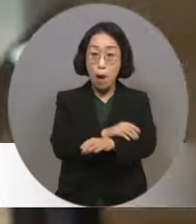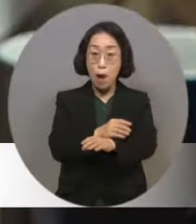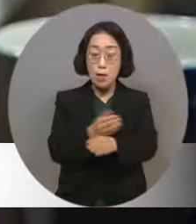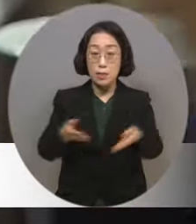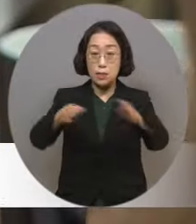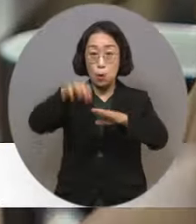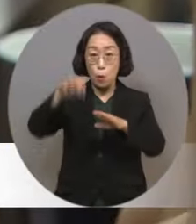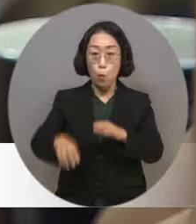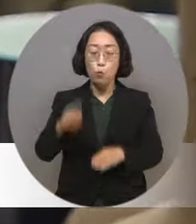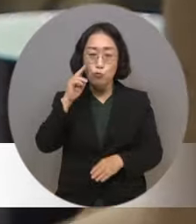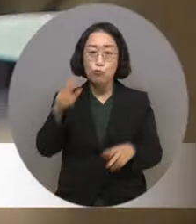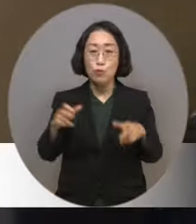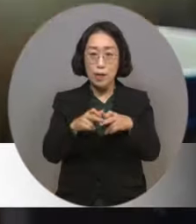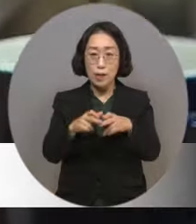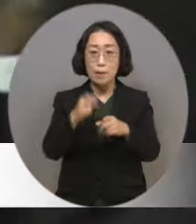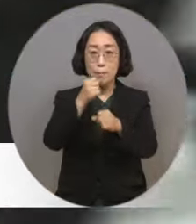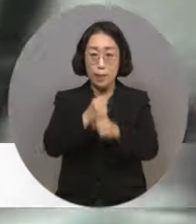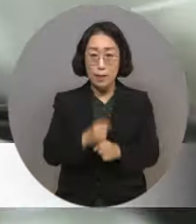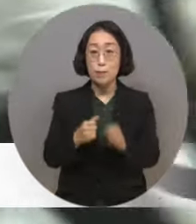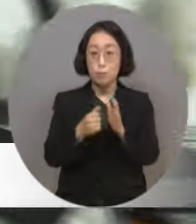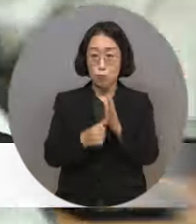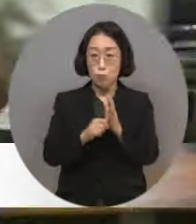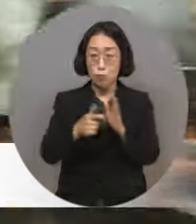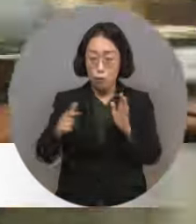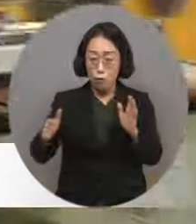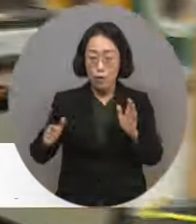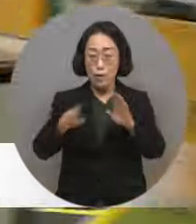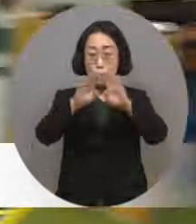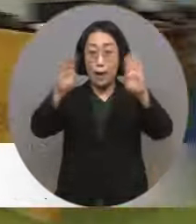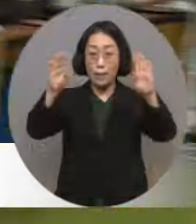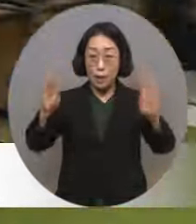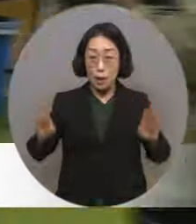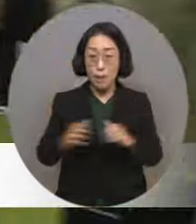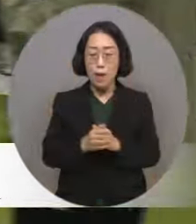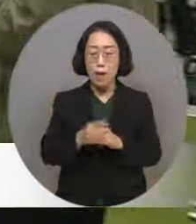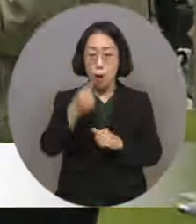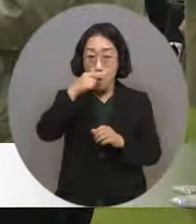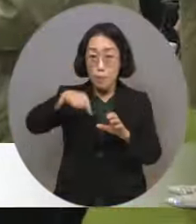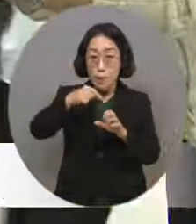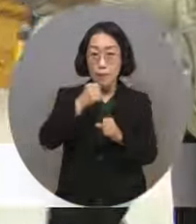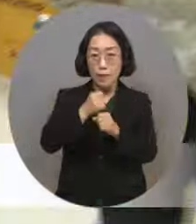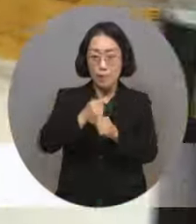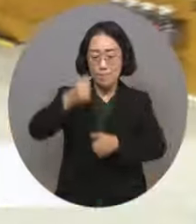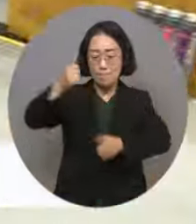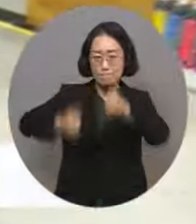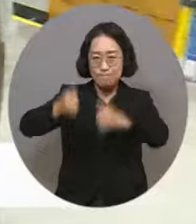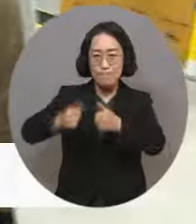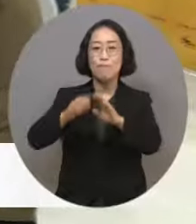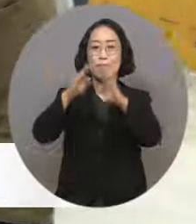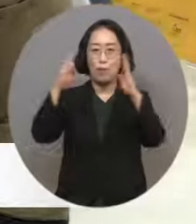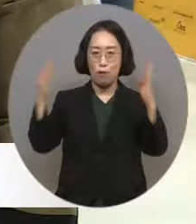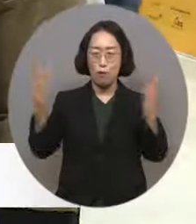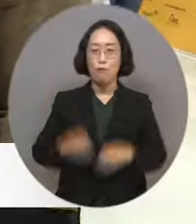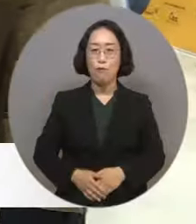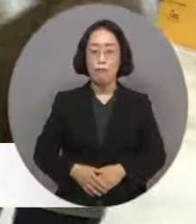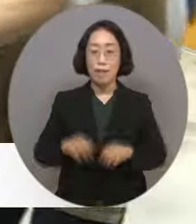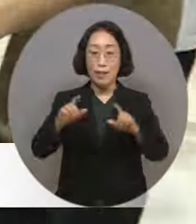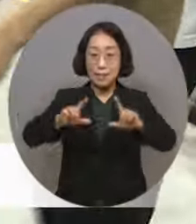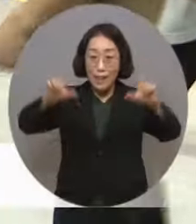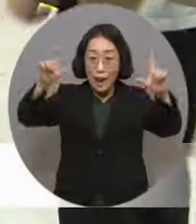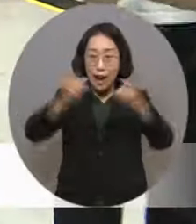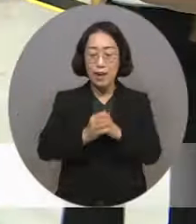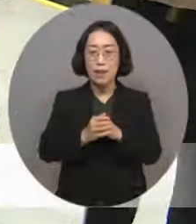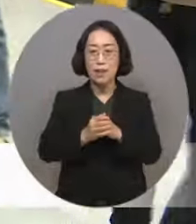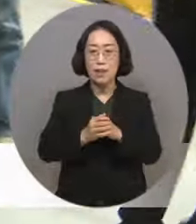2024 중증장애인 생산품 박람회와 함께 장애인 바리스타 챔피언십 대회를 열었습니다. 이번 대회는